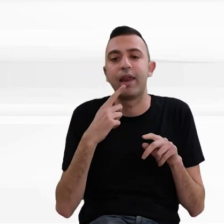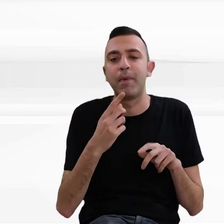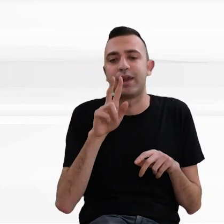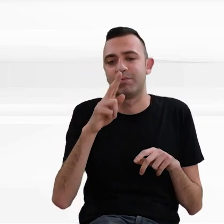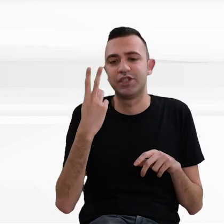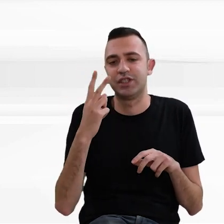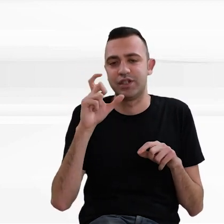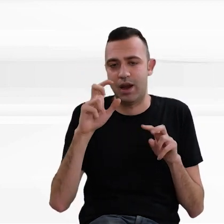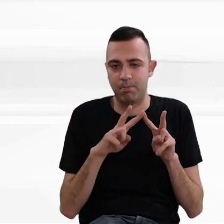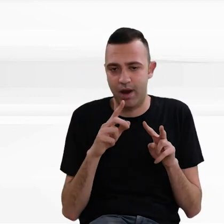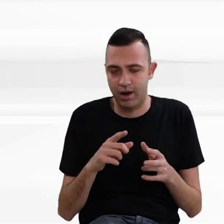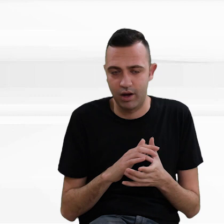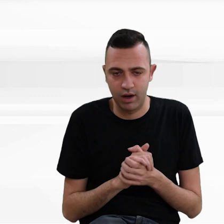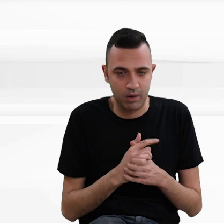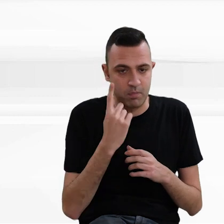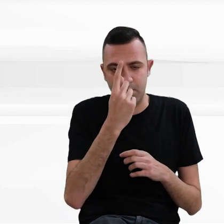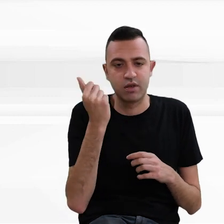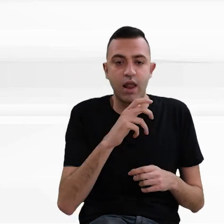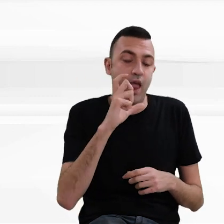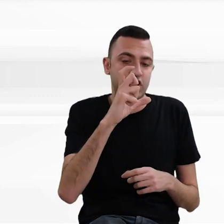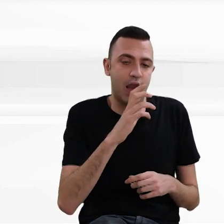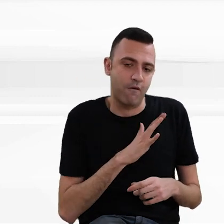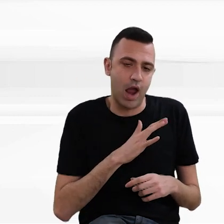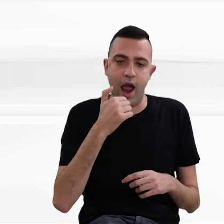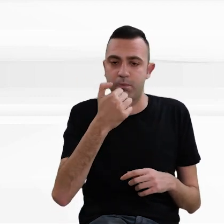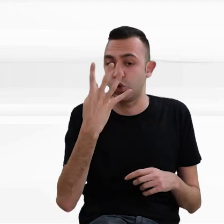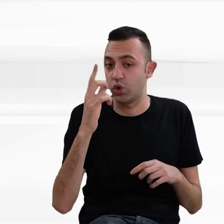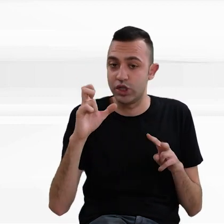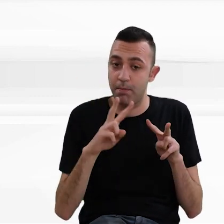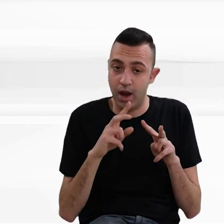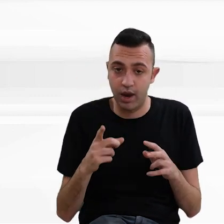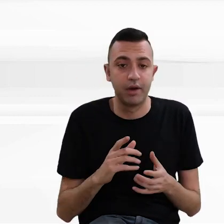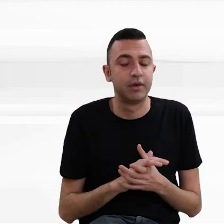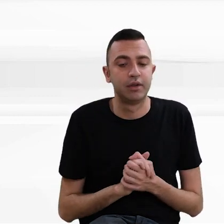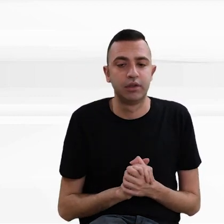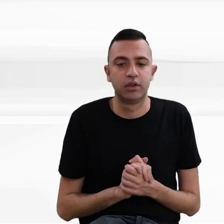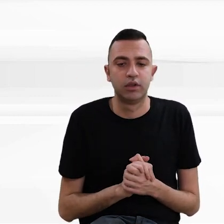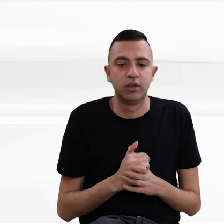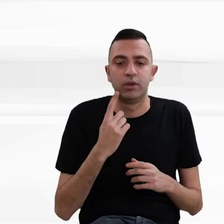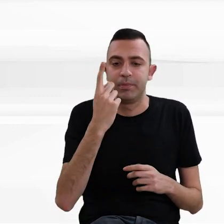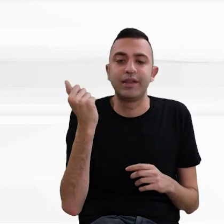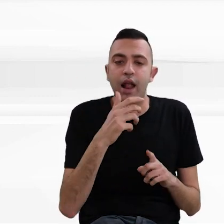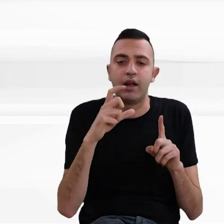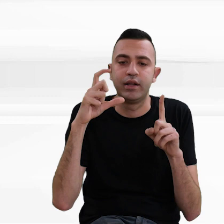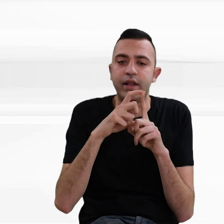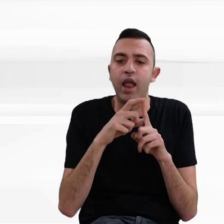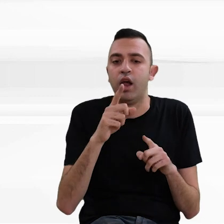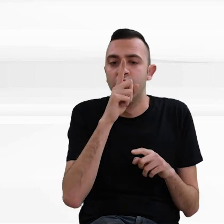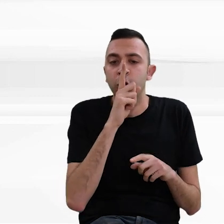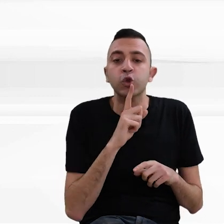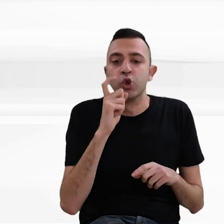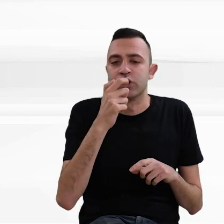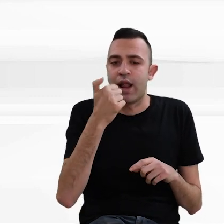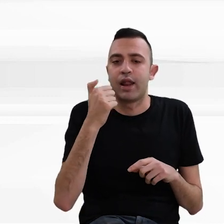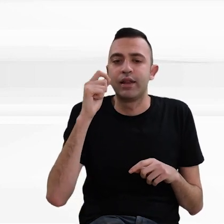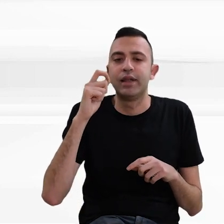santimetrekare bir tanecik adresinden var 64 santimetre kare Bir tane de karesinde ama